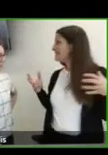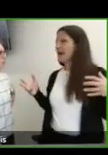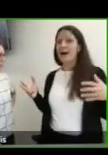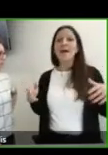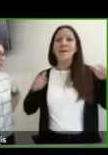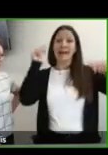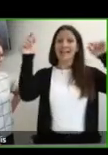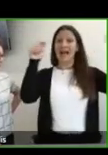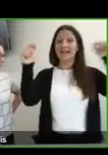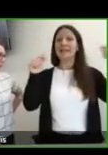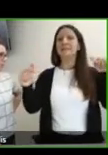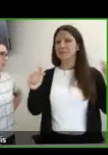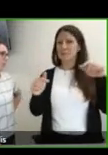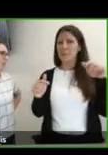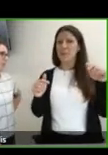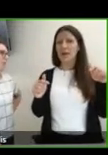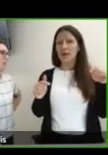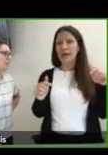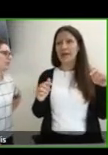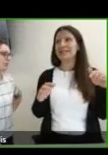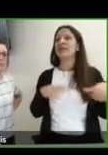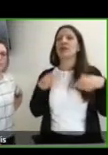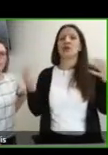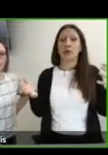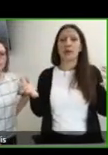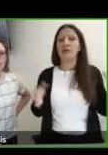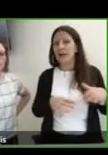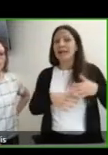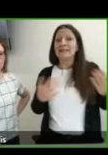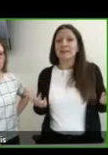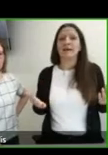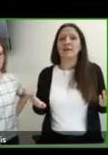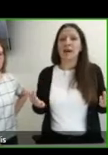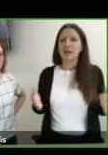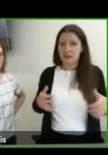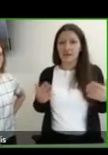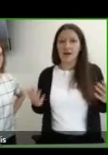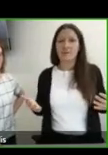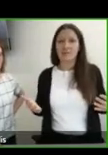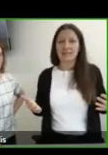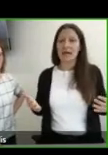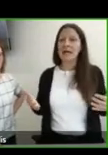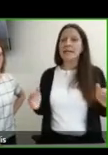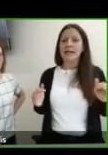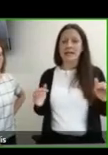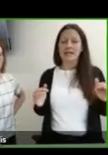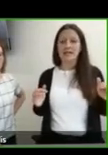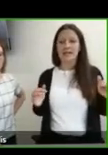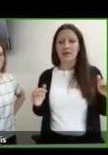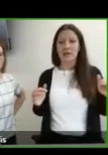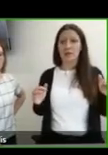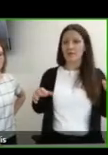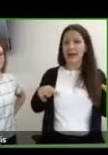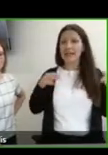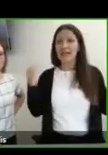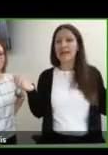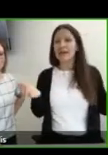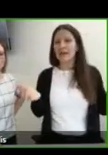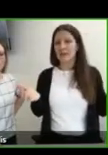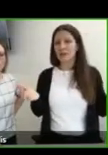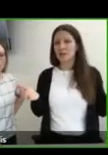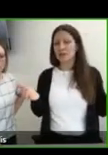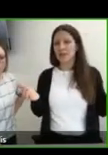pays différents, bien, d'aller essayer de suivre différentes pages, différents médias, essayer de